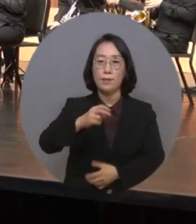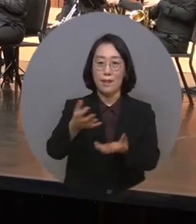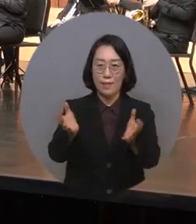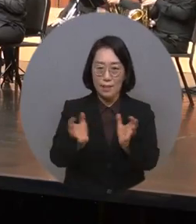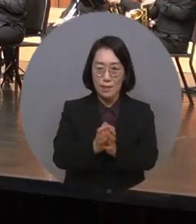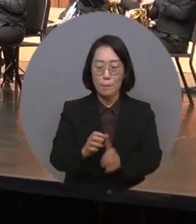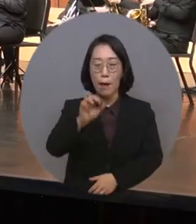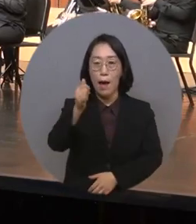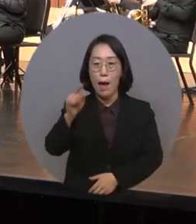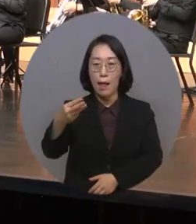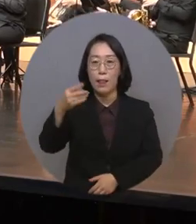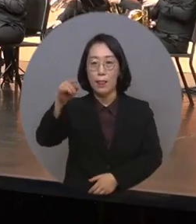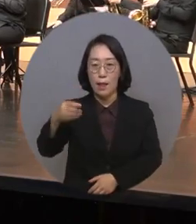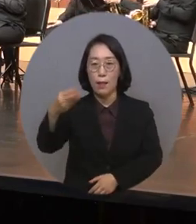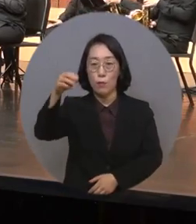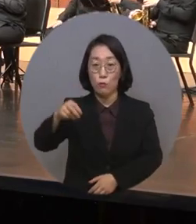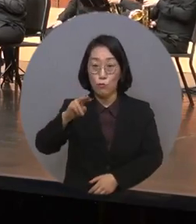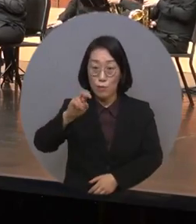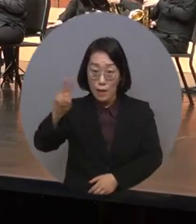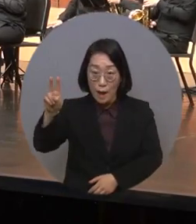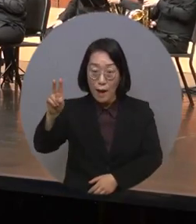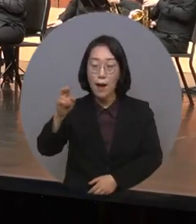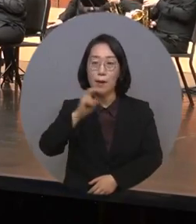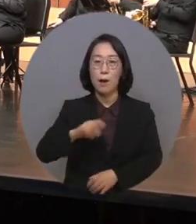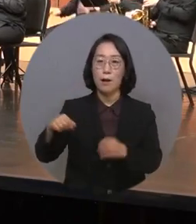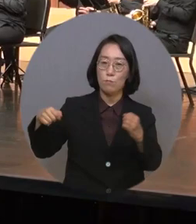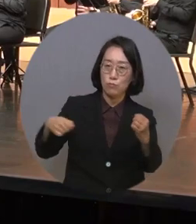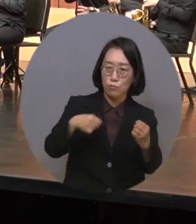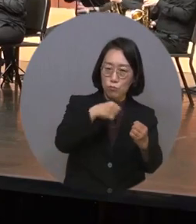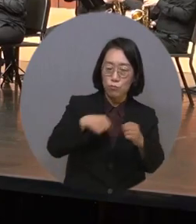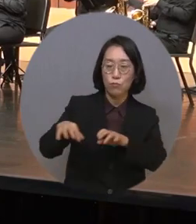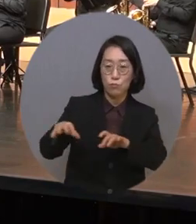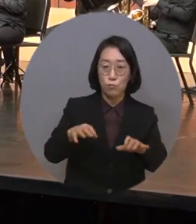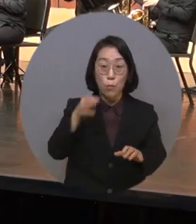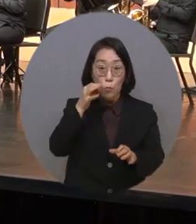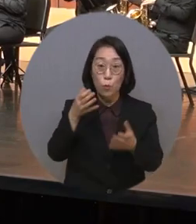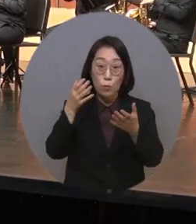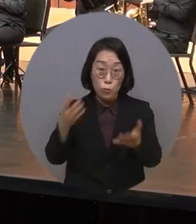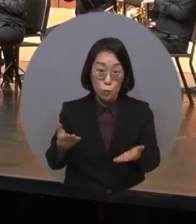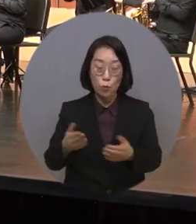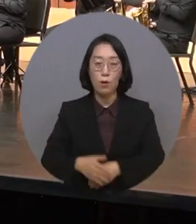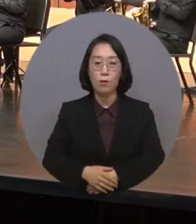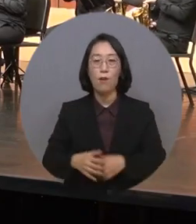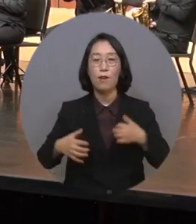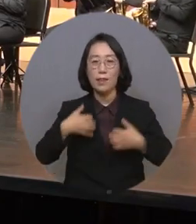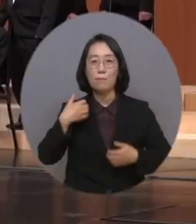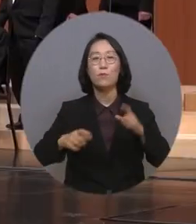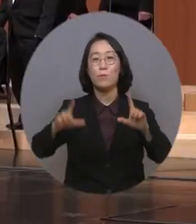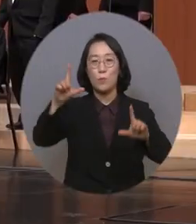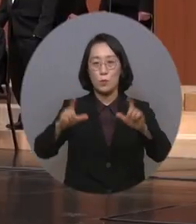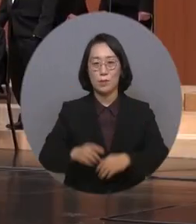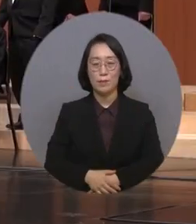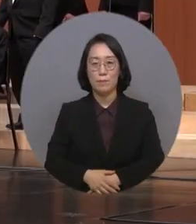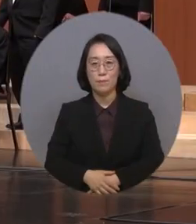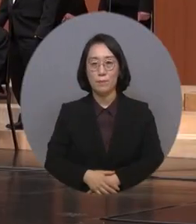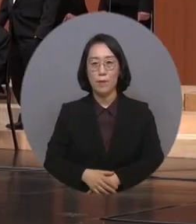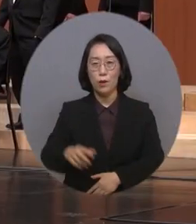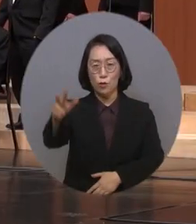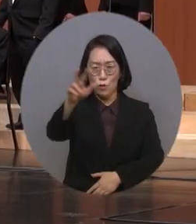헨델 메시아 중 할렐루야를 연주해 오랜만에 대면행자로 열린 장애인 합창대회의 기쁨을 표현했습니다 전국에서